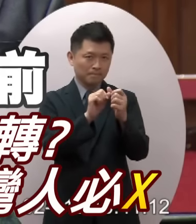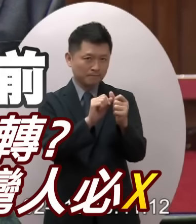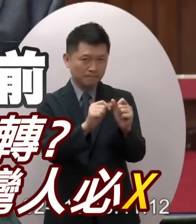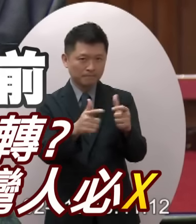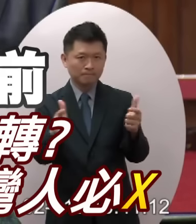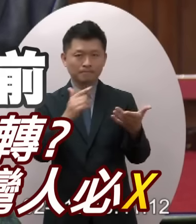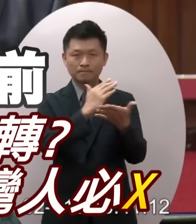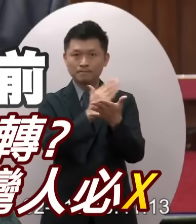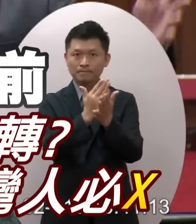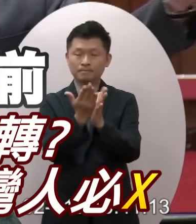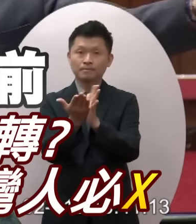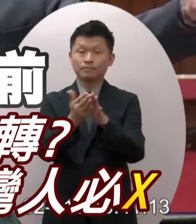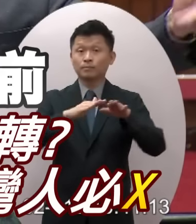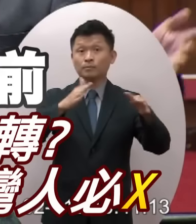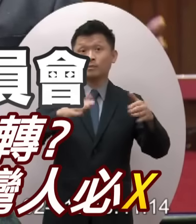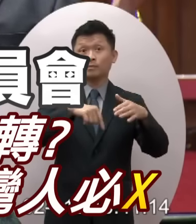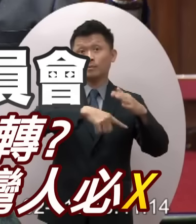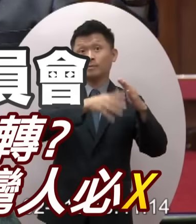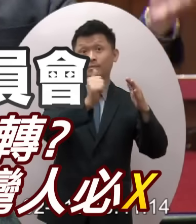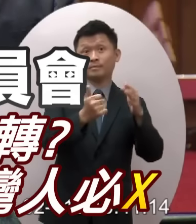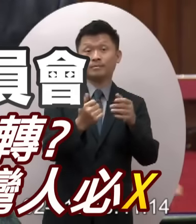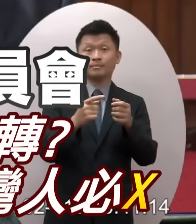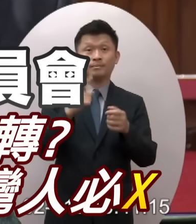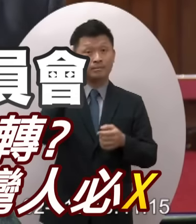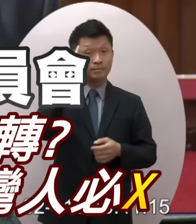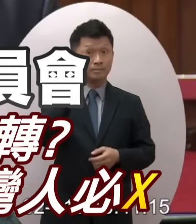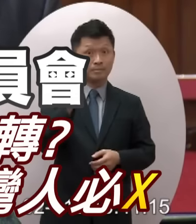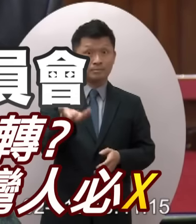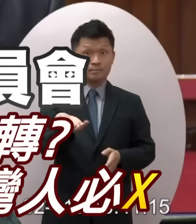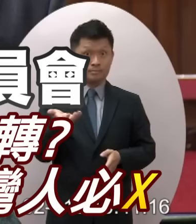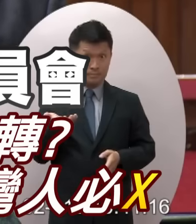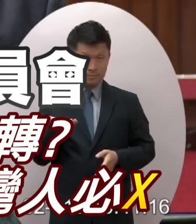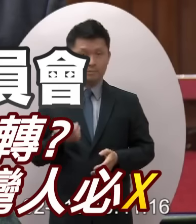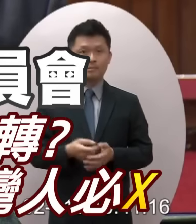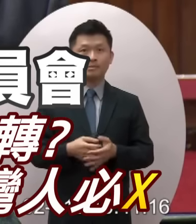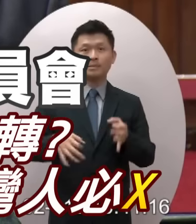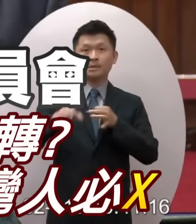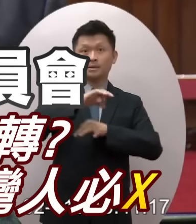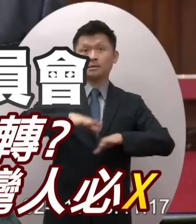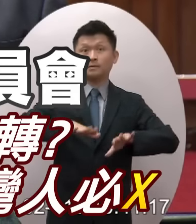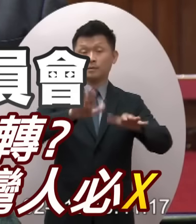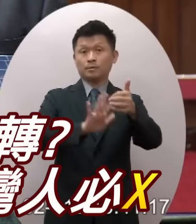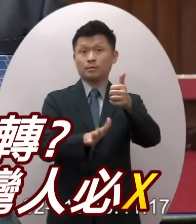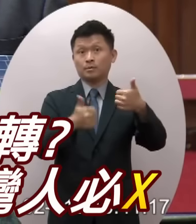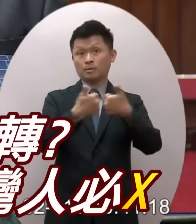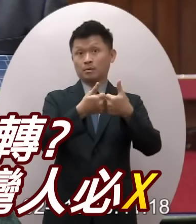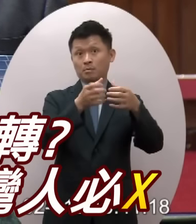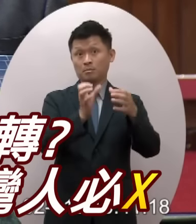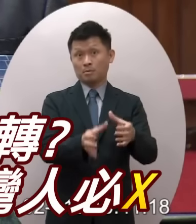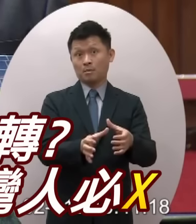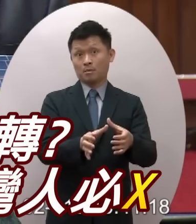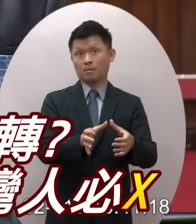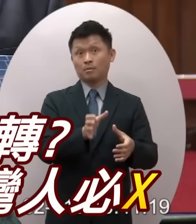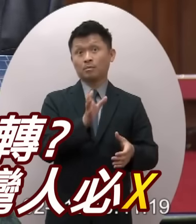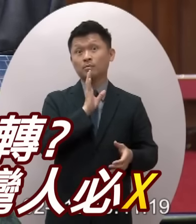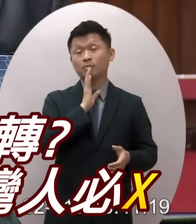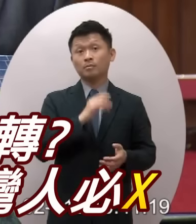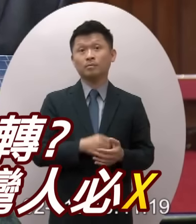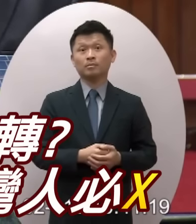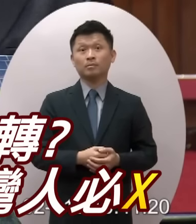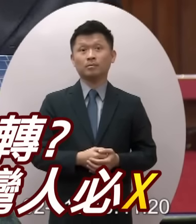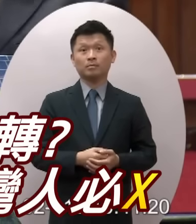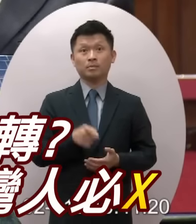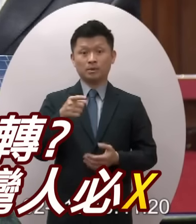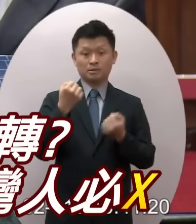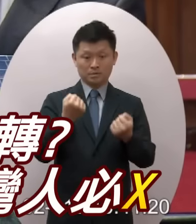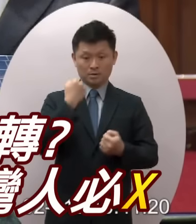讲。倒院长伫四天前，伊也是宣布一个经济发展委员会。你人阁无伫